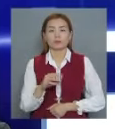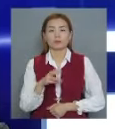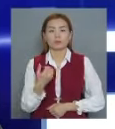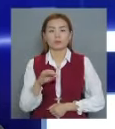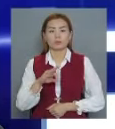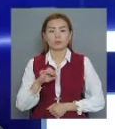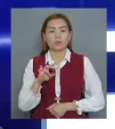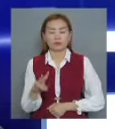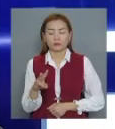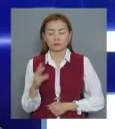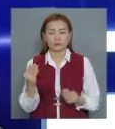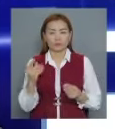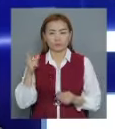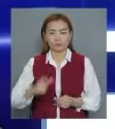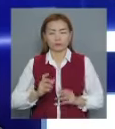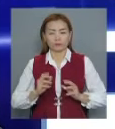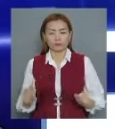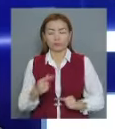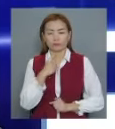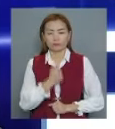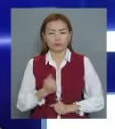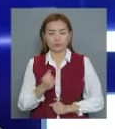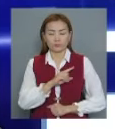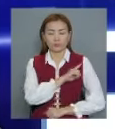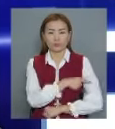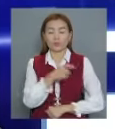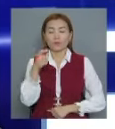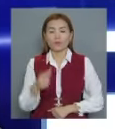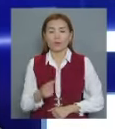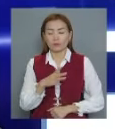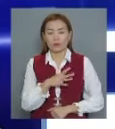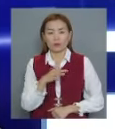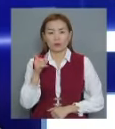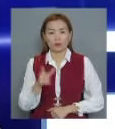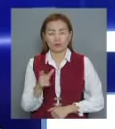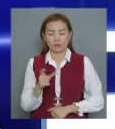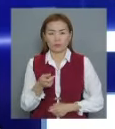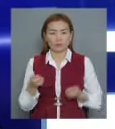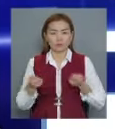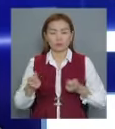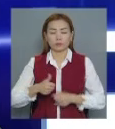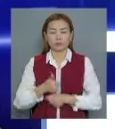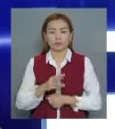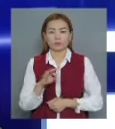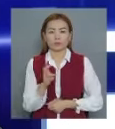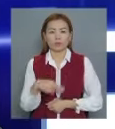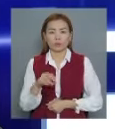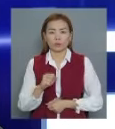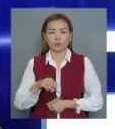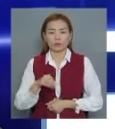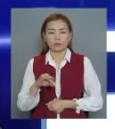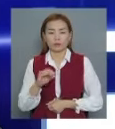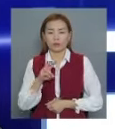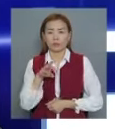бастаған көтерілістің көсемі. Әрі жалынды жыршысы халқының азаттығын көксеген күрескер. Ел бастаған батыр Махамбет